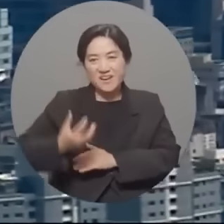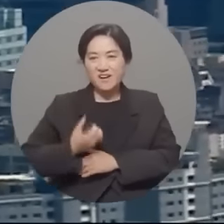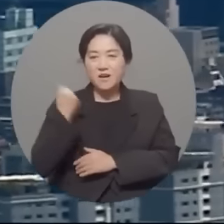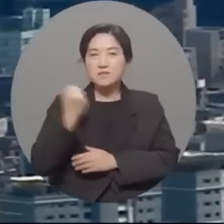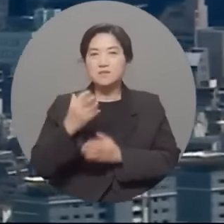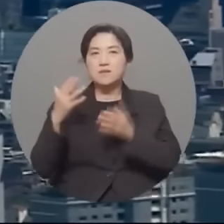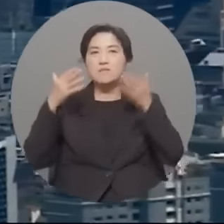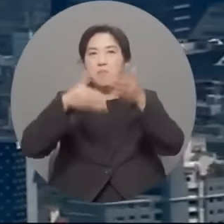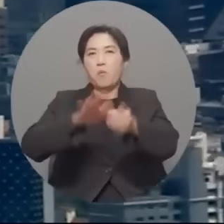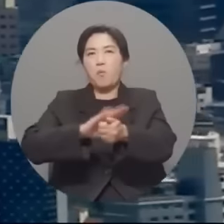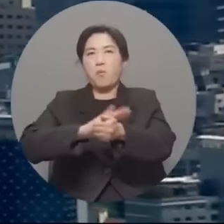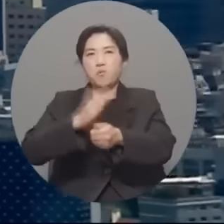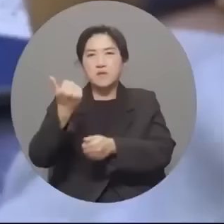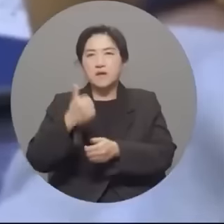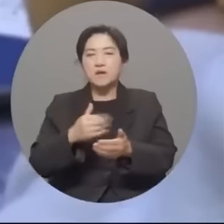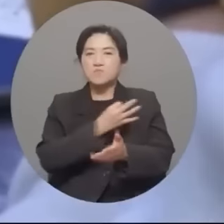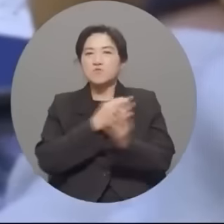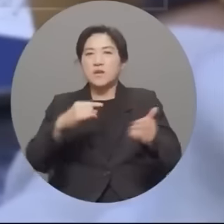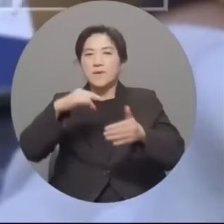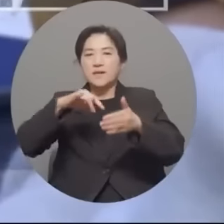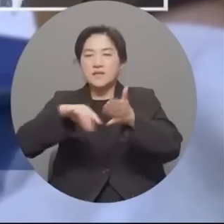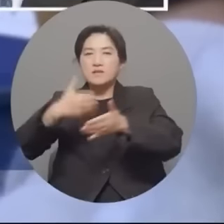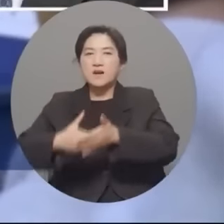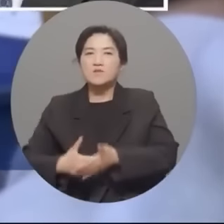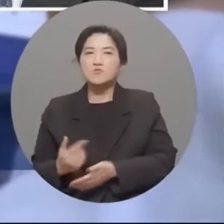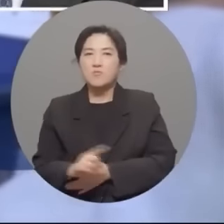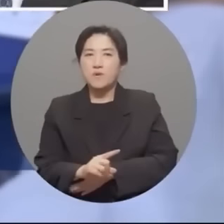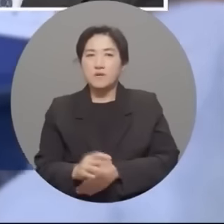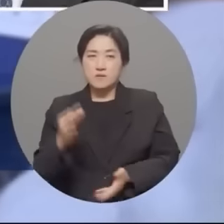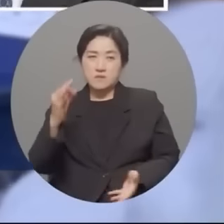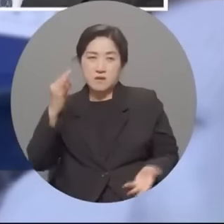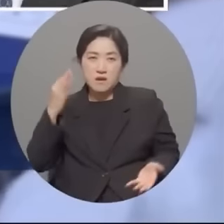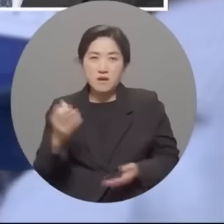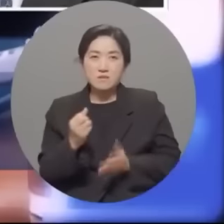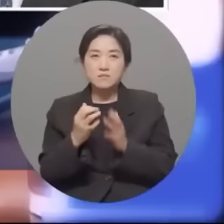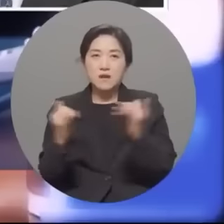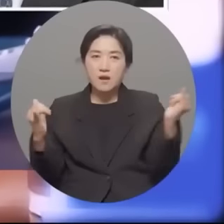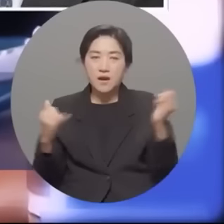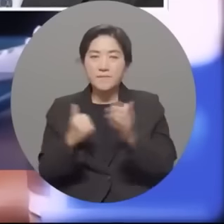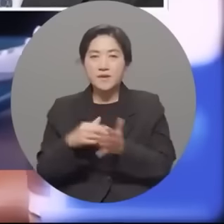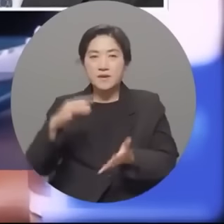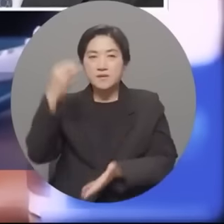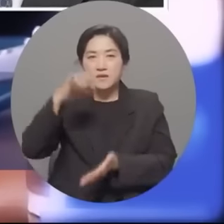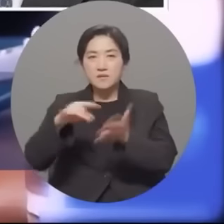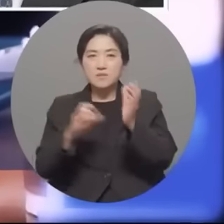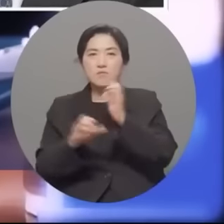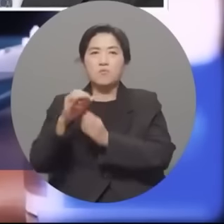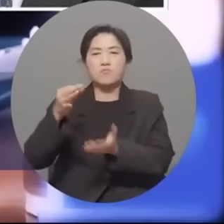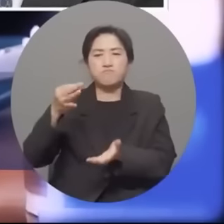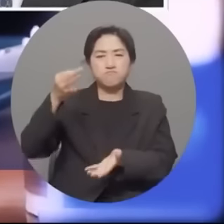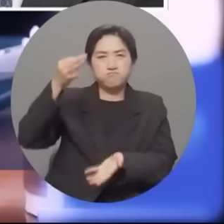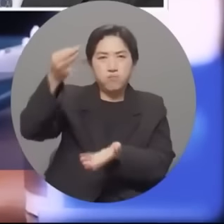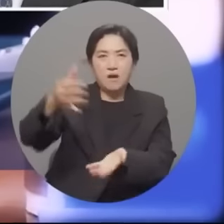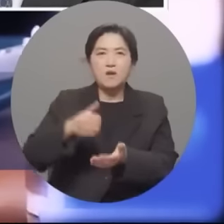부자 감세의 논란은 여전합니다 재산을 훨씬 많이 가지고 있는 사람이 재산세도 좀 더 내고 복지 이제